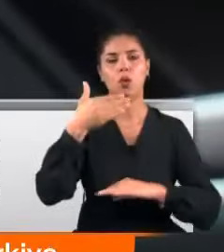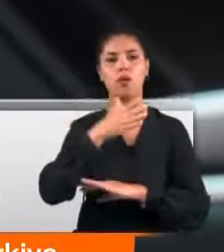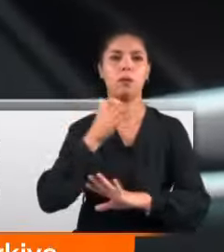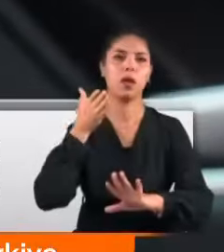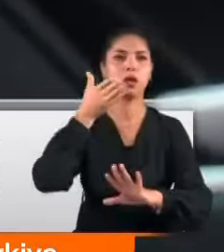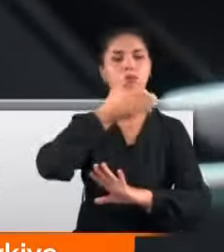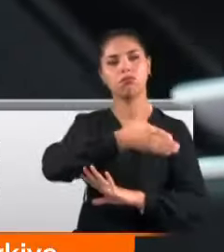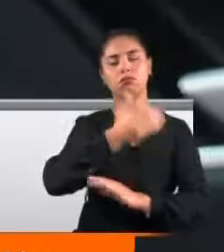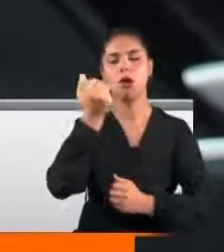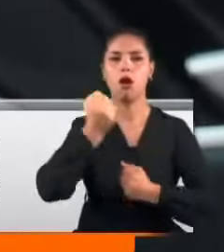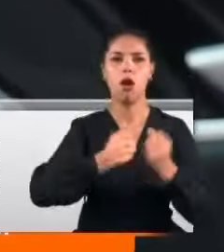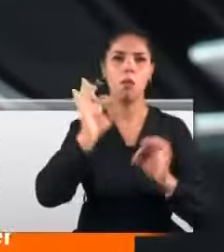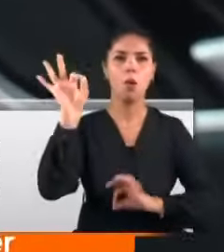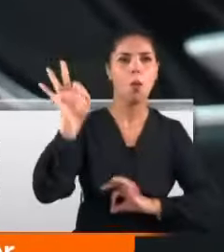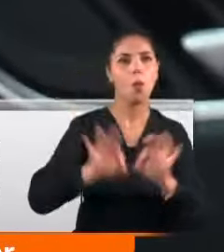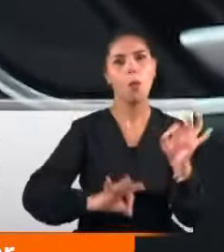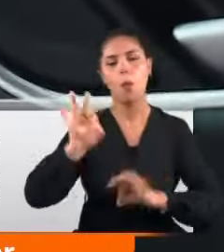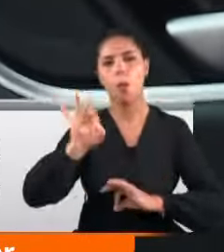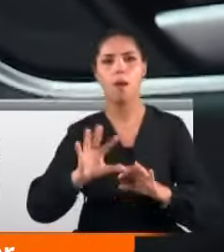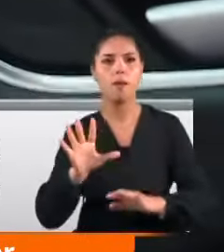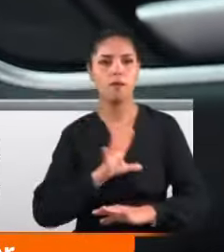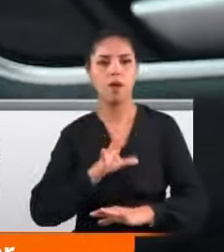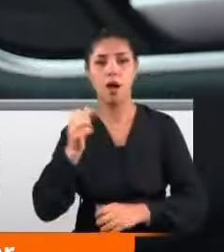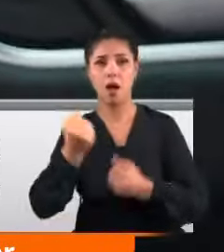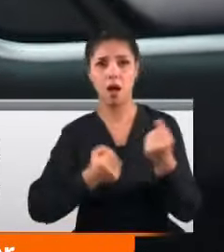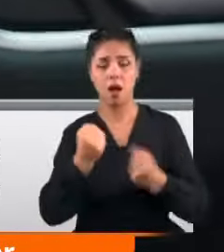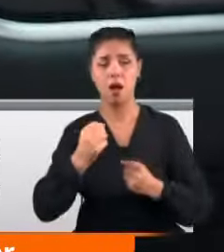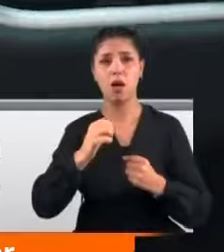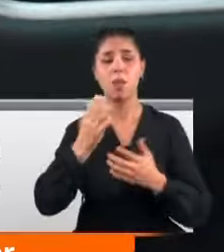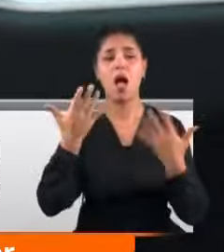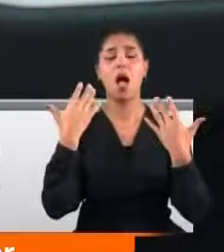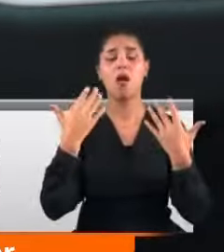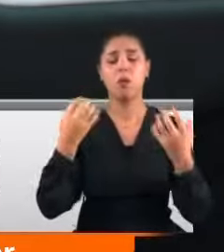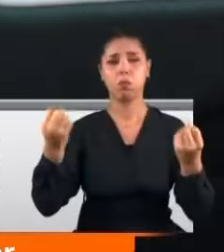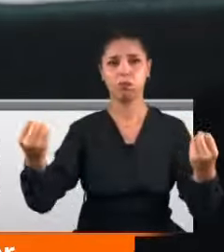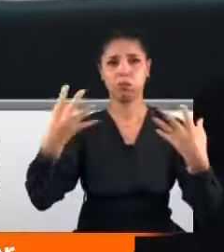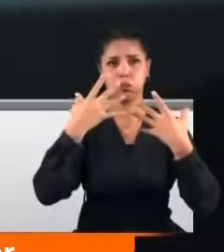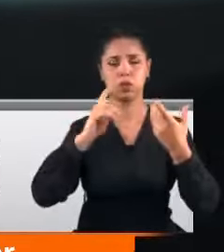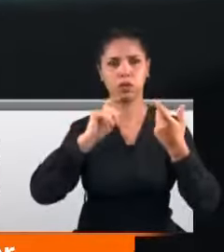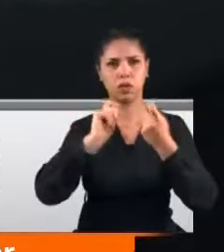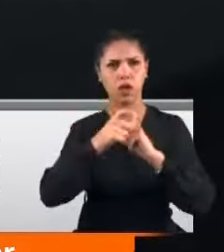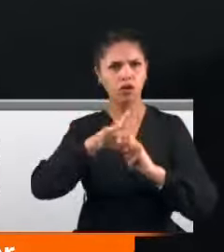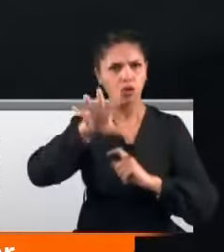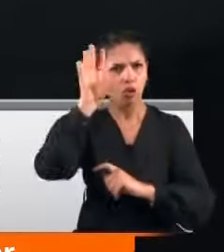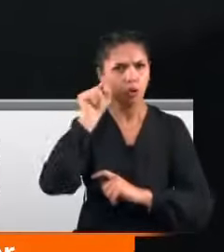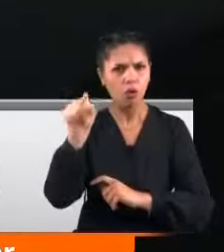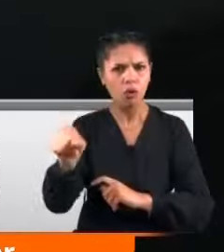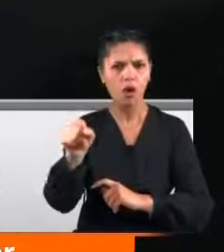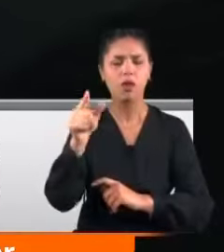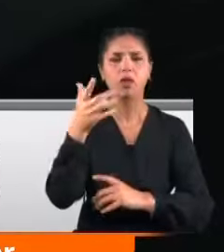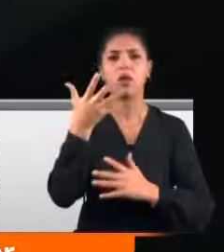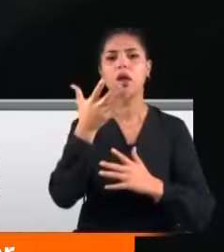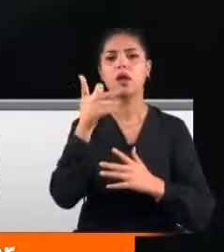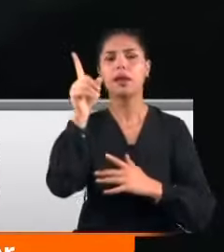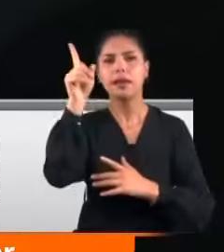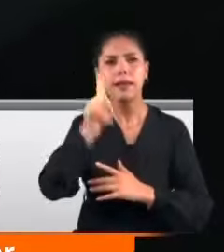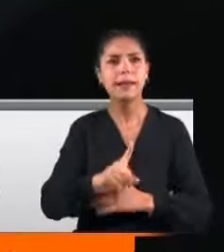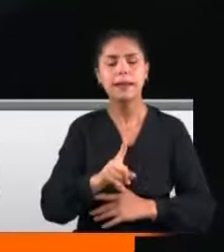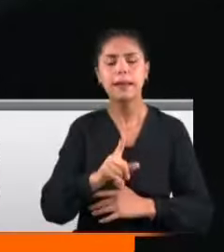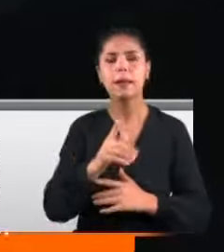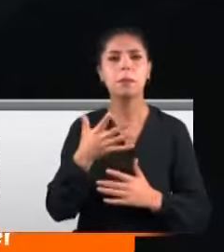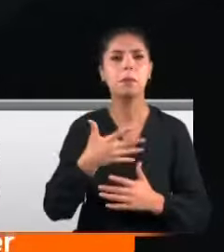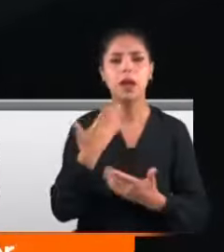getirdi ve aracın kontrolleri yapılırken aracın airbaglerin daha önce değişmiş olduğunu öğrendi alıcının aklına gelen ilk